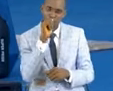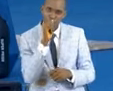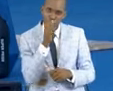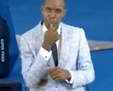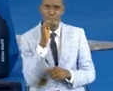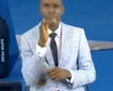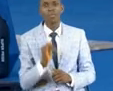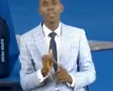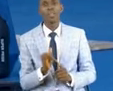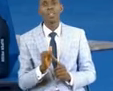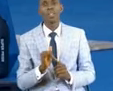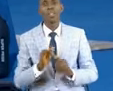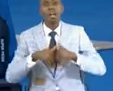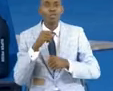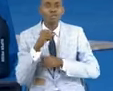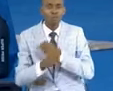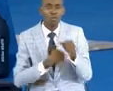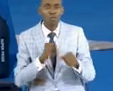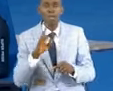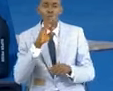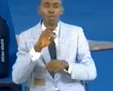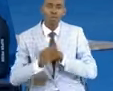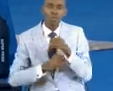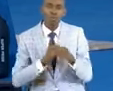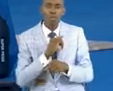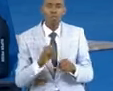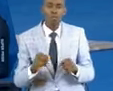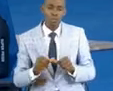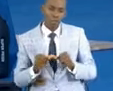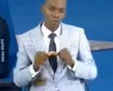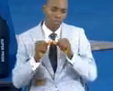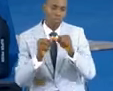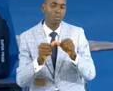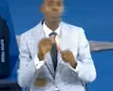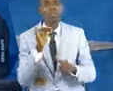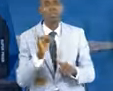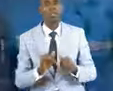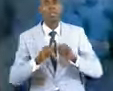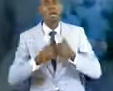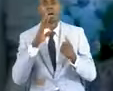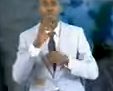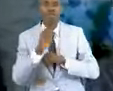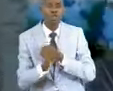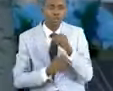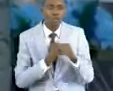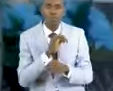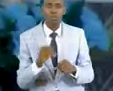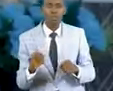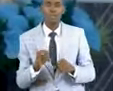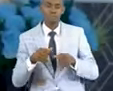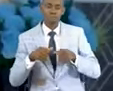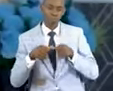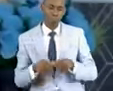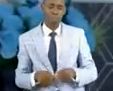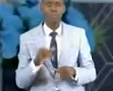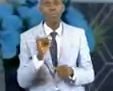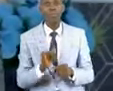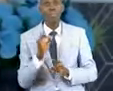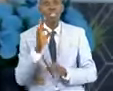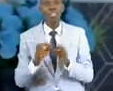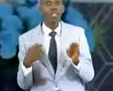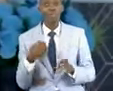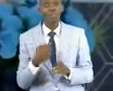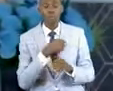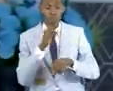isi soro Kraịst na-anagide mgbe niile? Kedu ka isi soro Kraịst na-atọkọ ahụ? Ọ bụrụ na anyị soro Kraịst